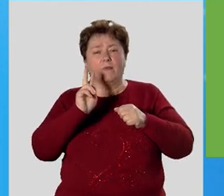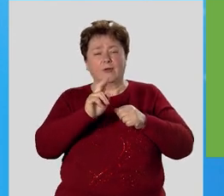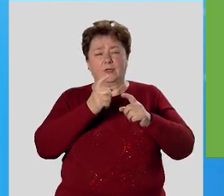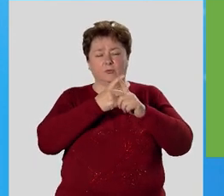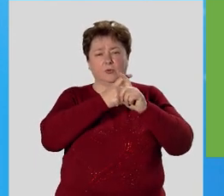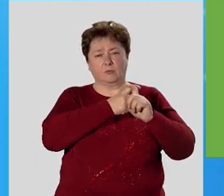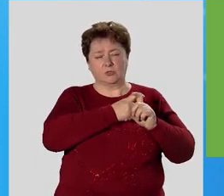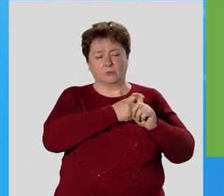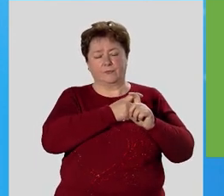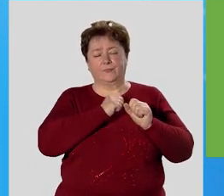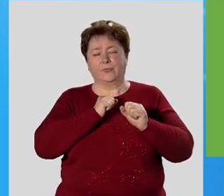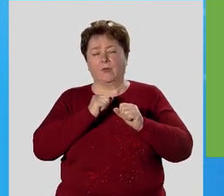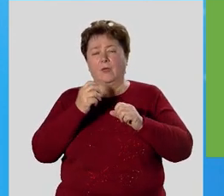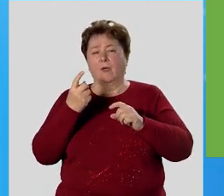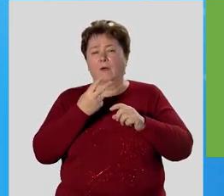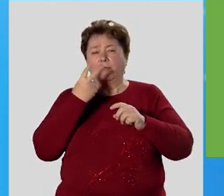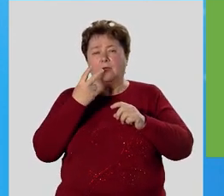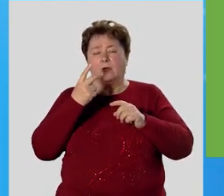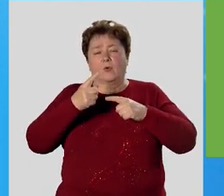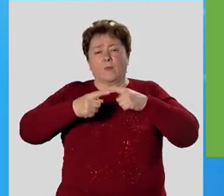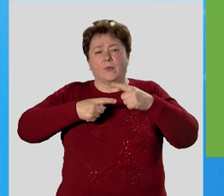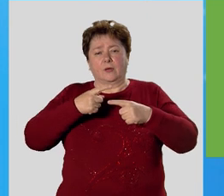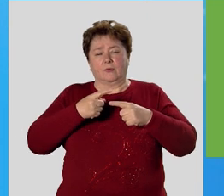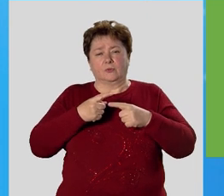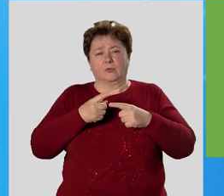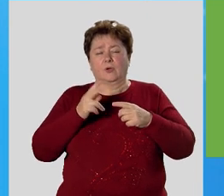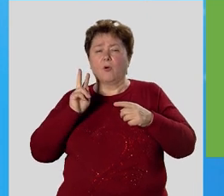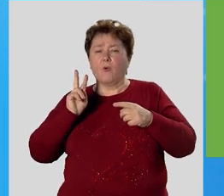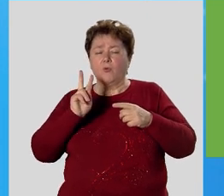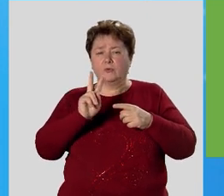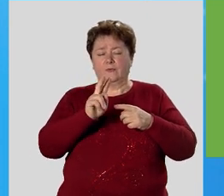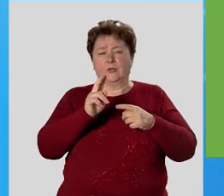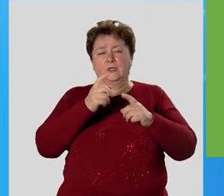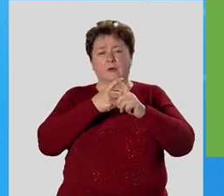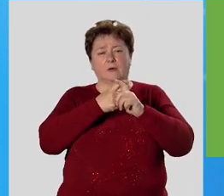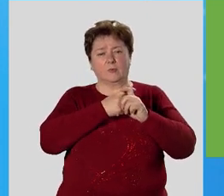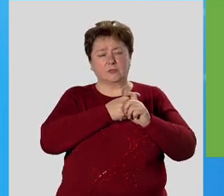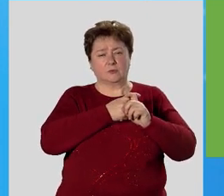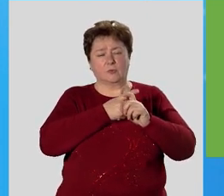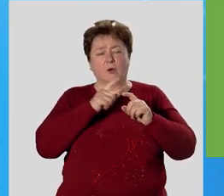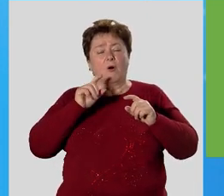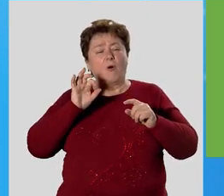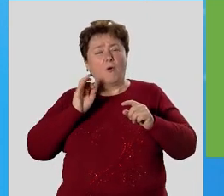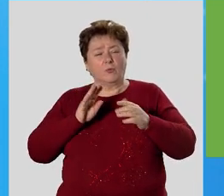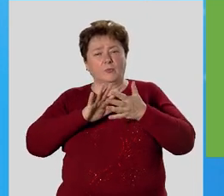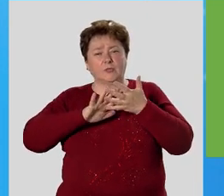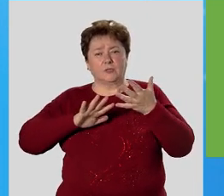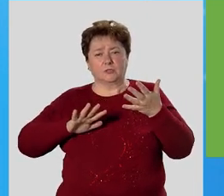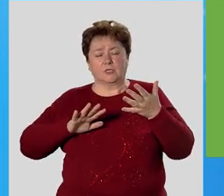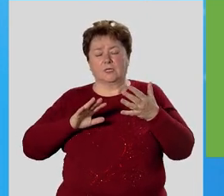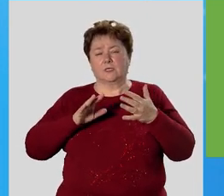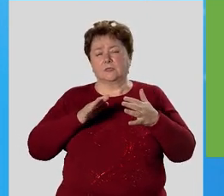удвоению хромосом. Второй период – удвоение хромосом. Он